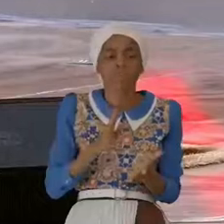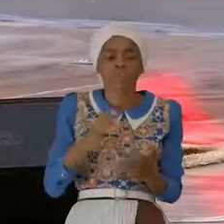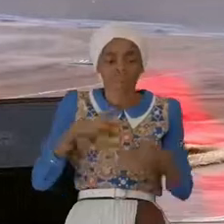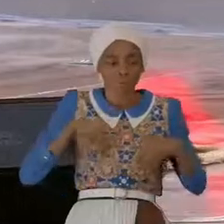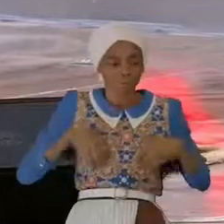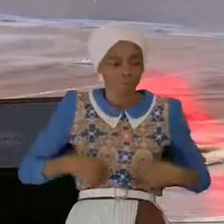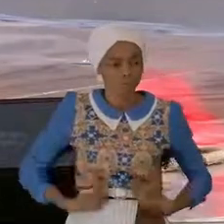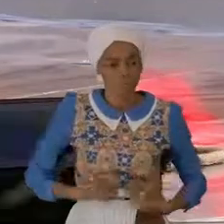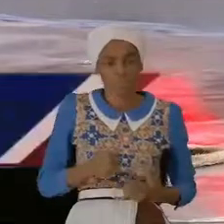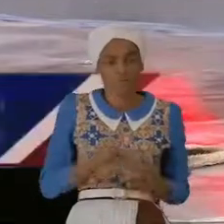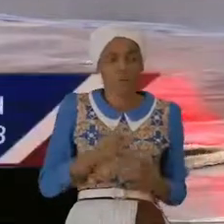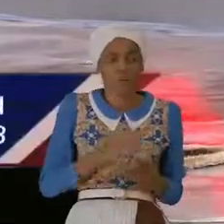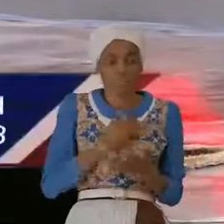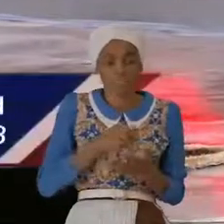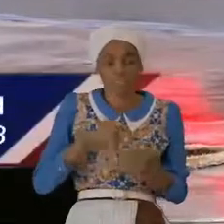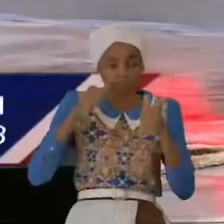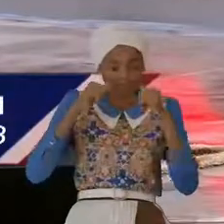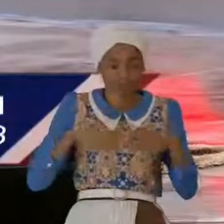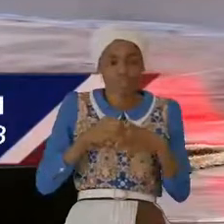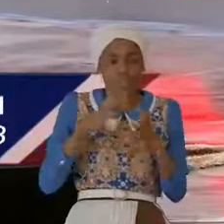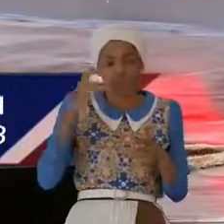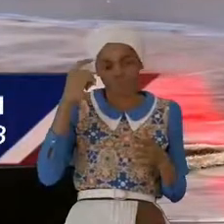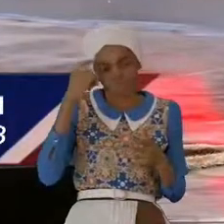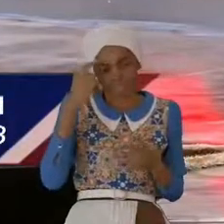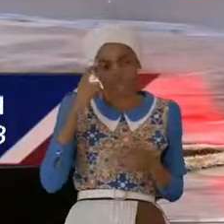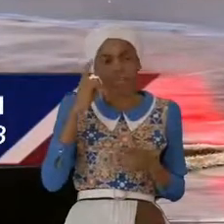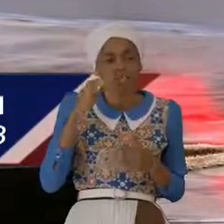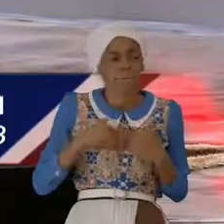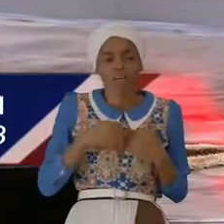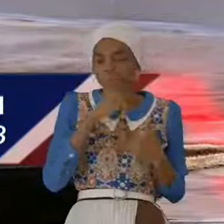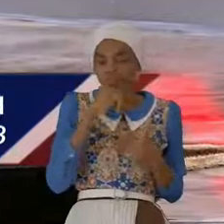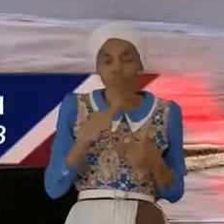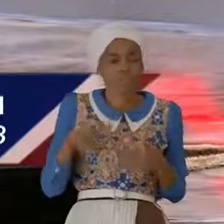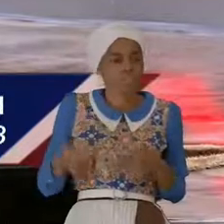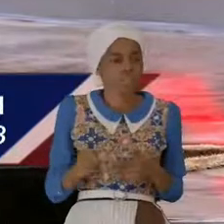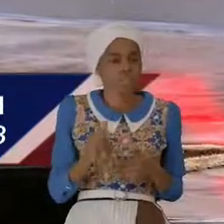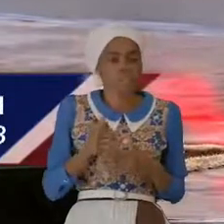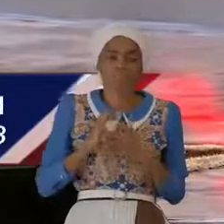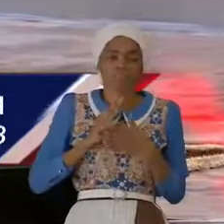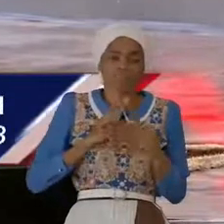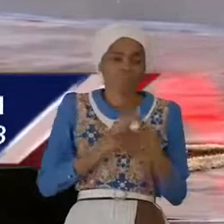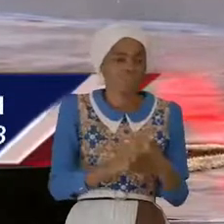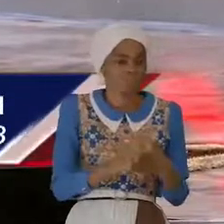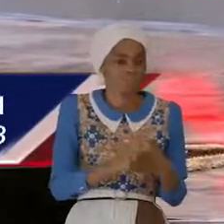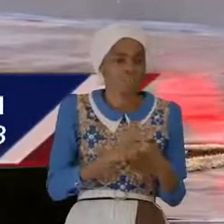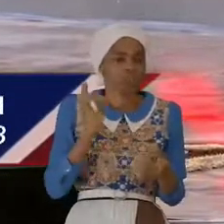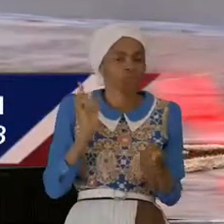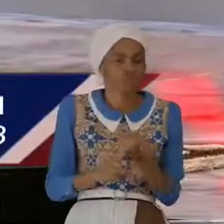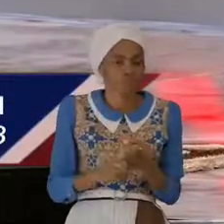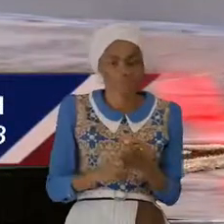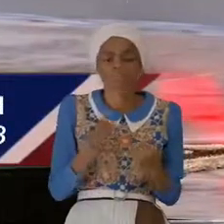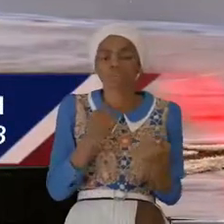découragée. Verset 4. Vous n'avez pas encore résisté jusqu'au sang en